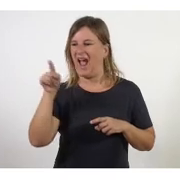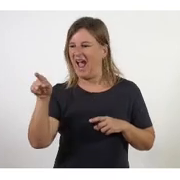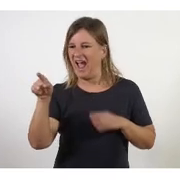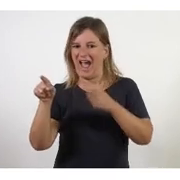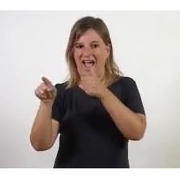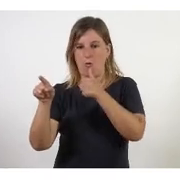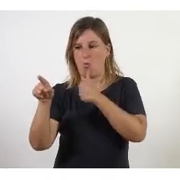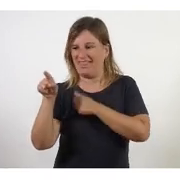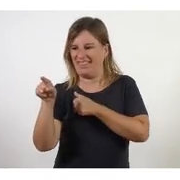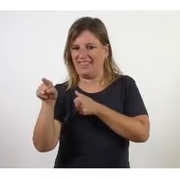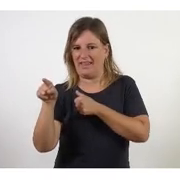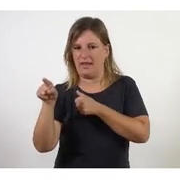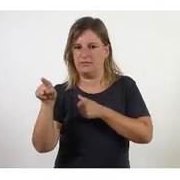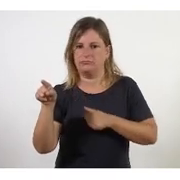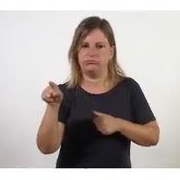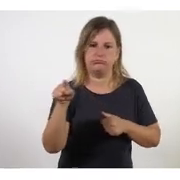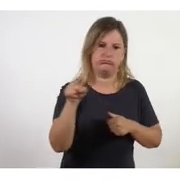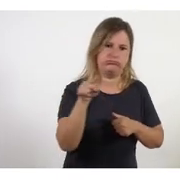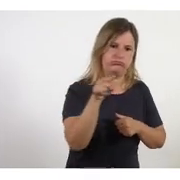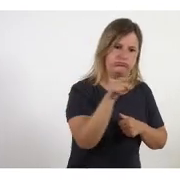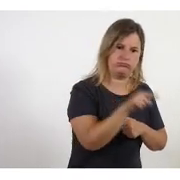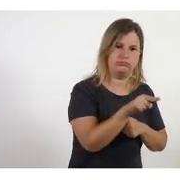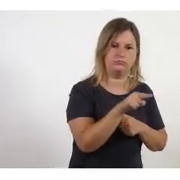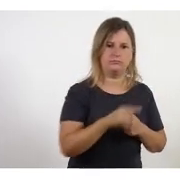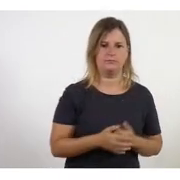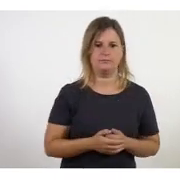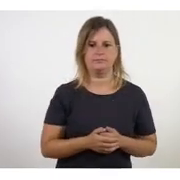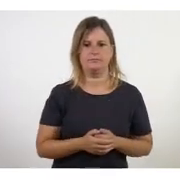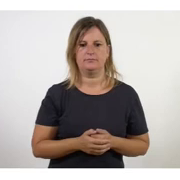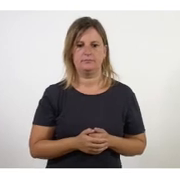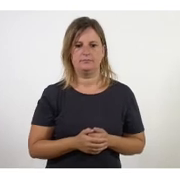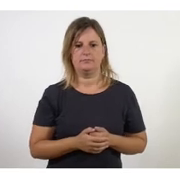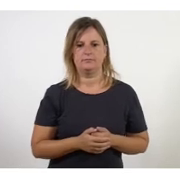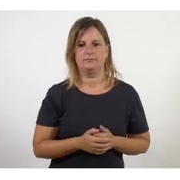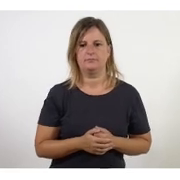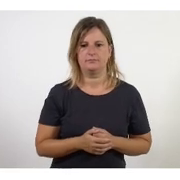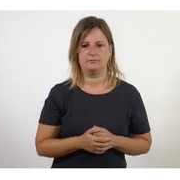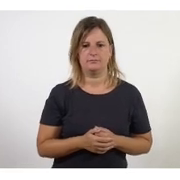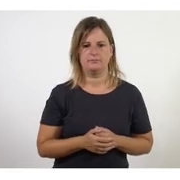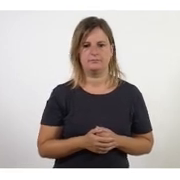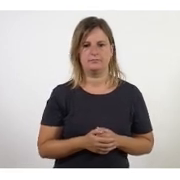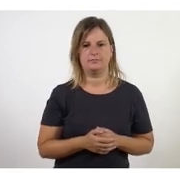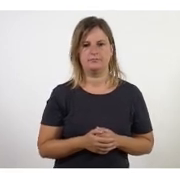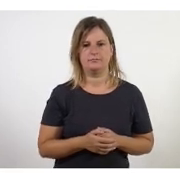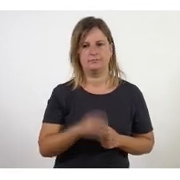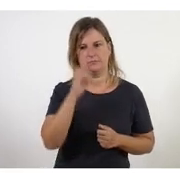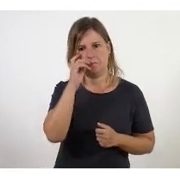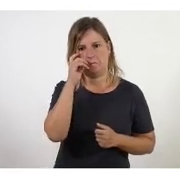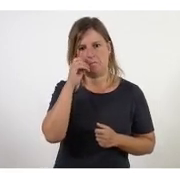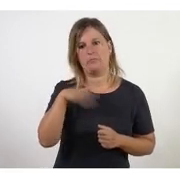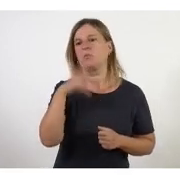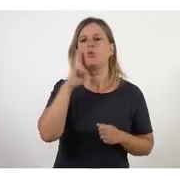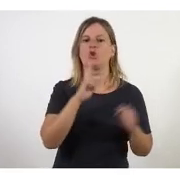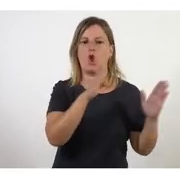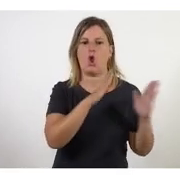aguantar sobre aquell clip i mireu, tat-tat-tat-tat, el desplaço i el col·loco a un altre lloc. Vale? És a dir, podem reordenar els